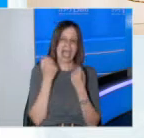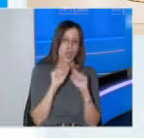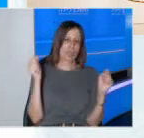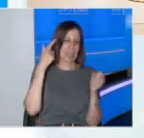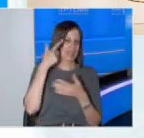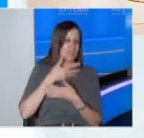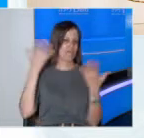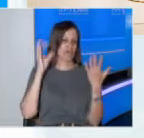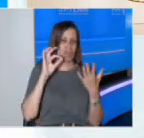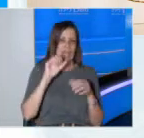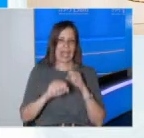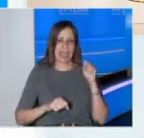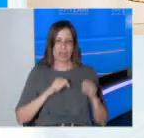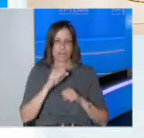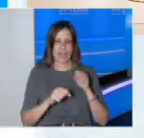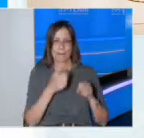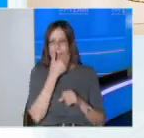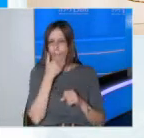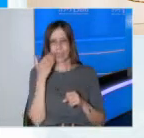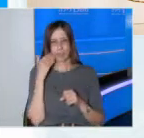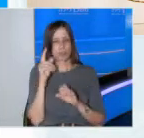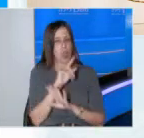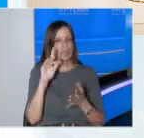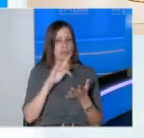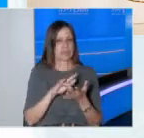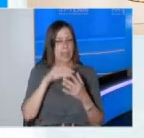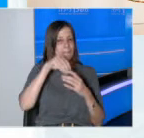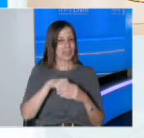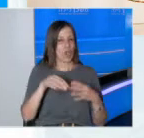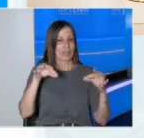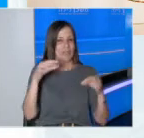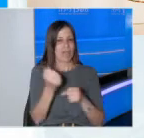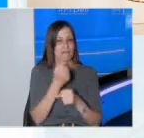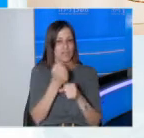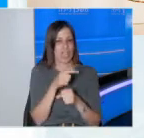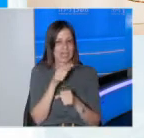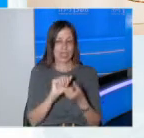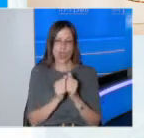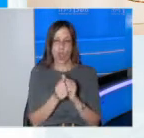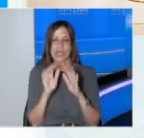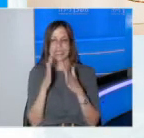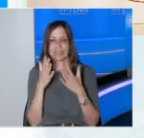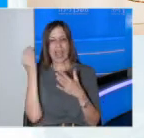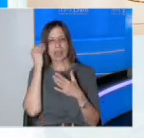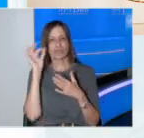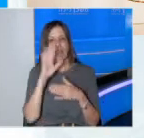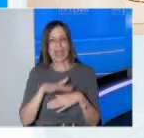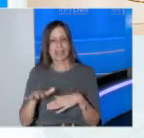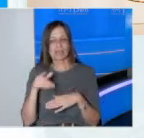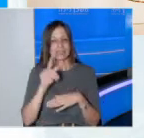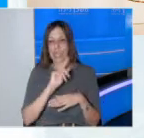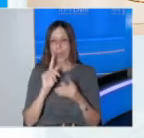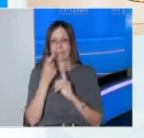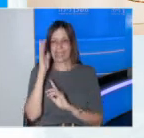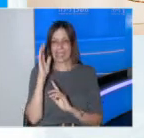החילוני והנפות של רכיבה על אופניים ביום הכיפורים, לא מופיע בדף העבודה הזה או בספרי הלימוד של הילדים, וזה